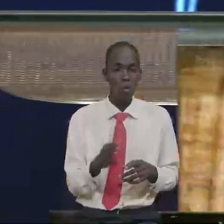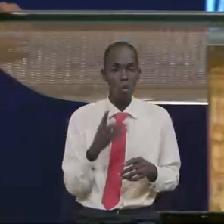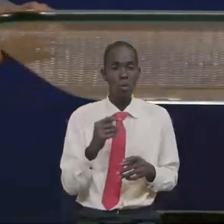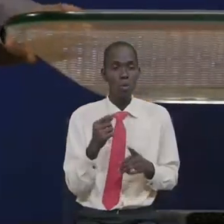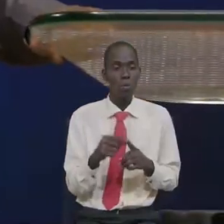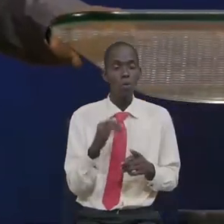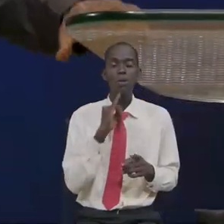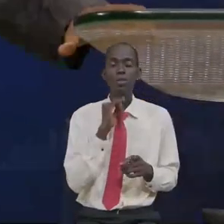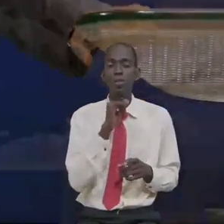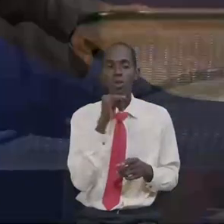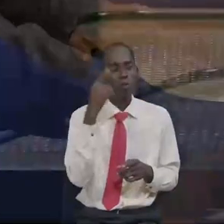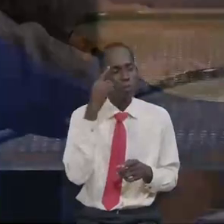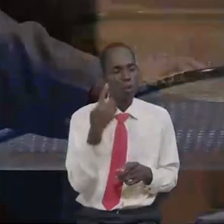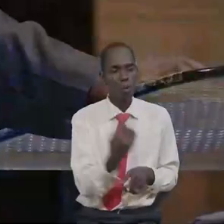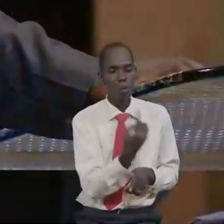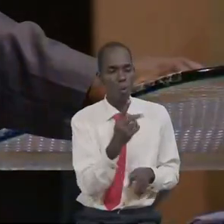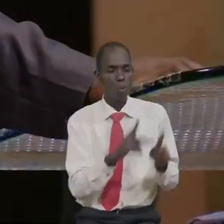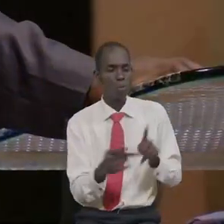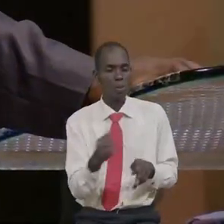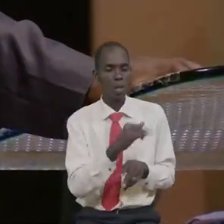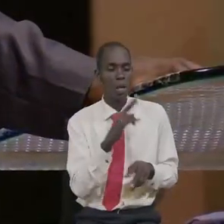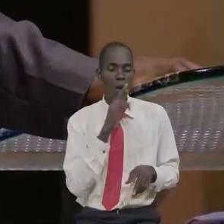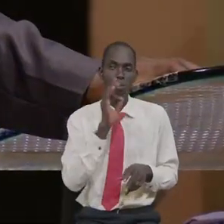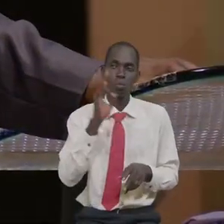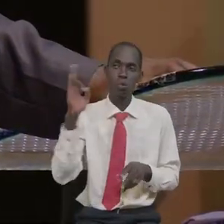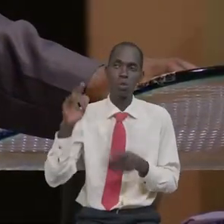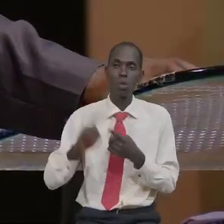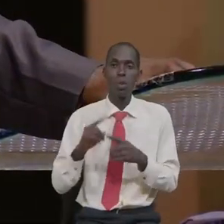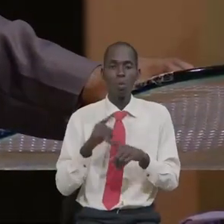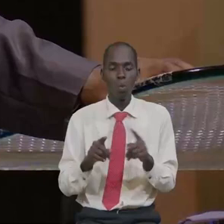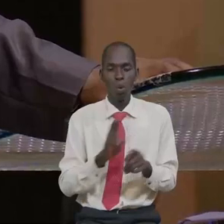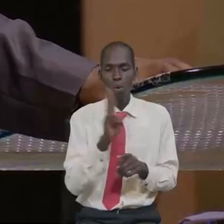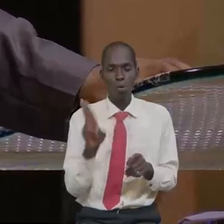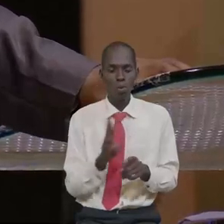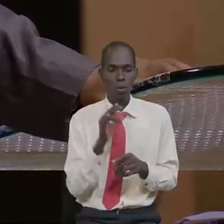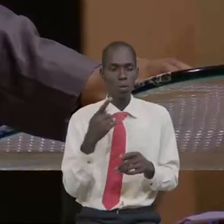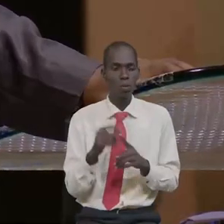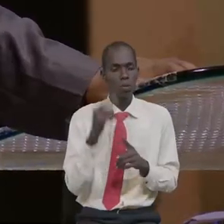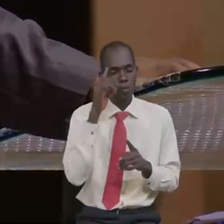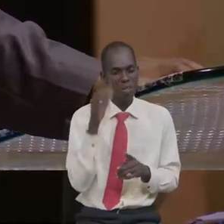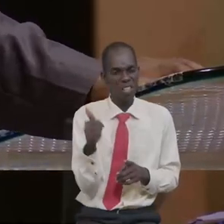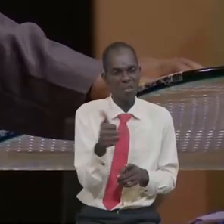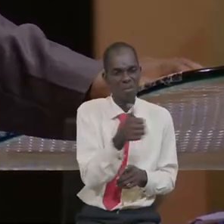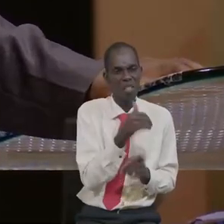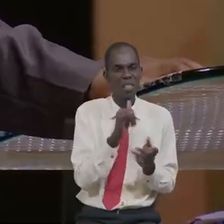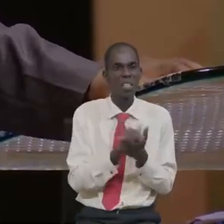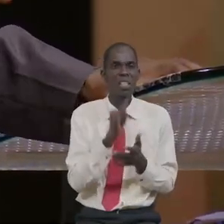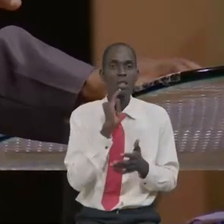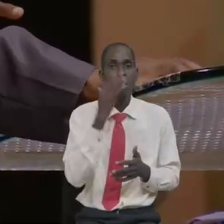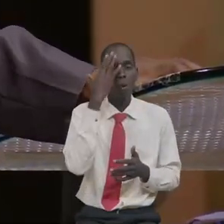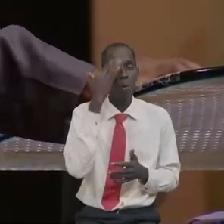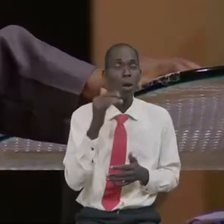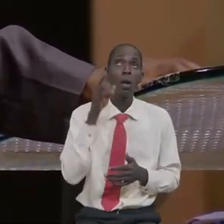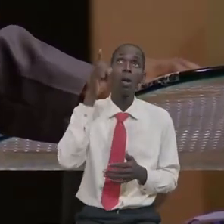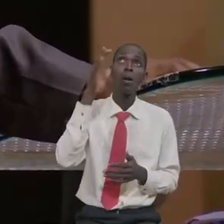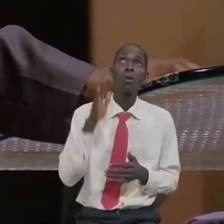n'était pas aux gens à qui ils prêchaient, mais ils l'appliquaient à leur propre vie. C'est pourquoi le Seigneur était en mesure